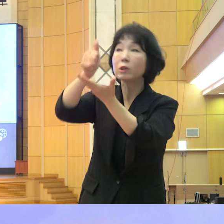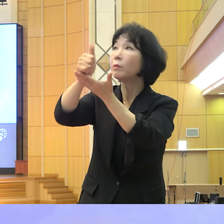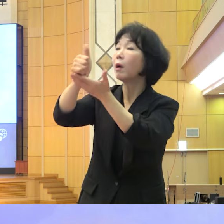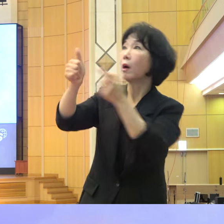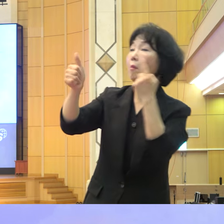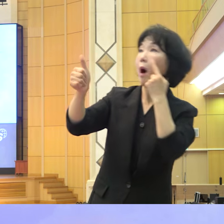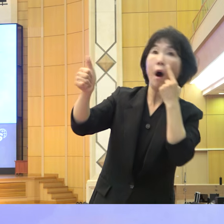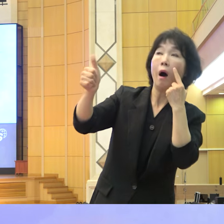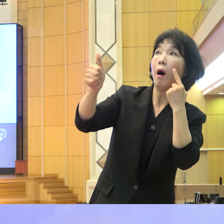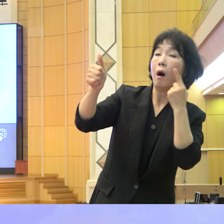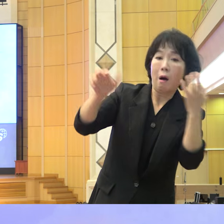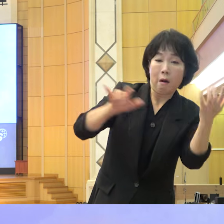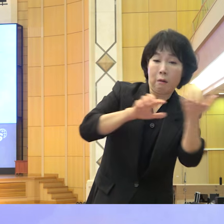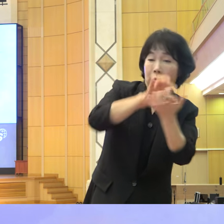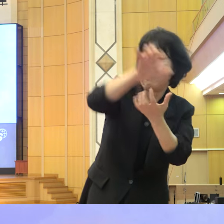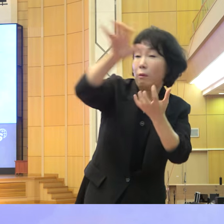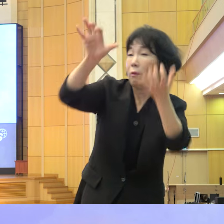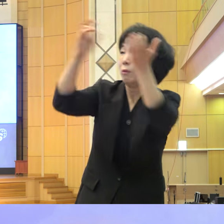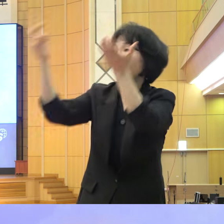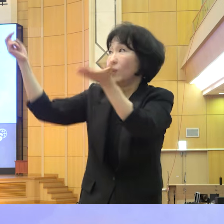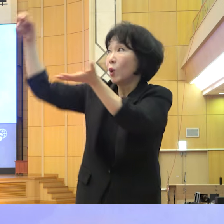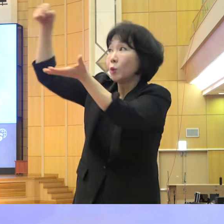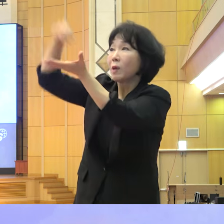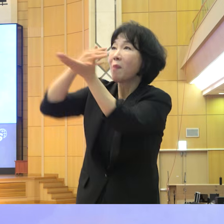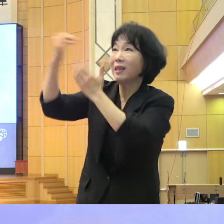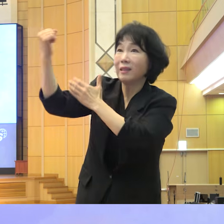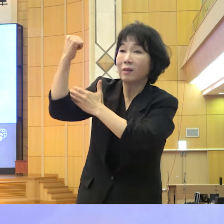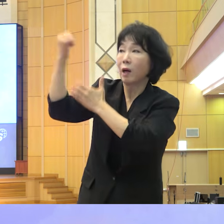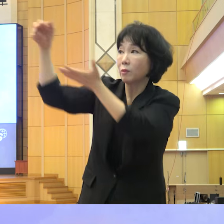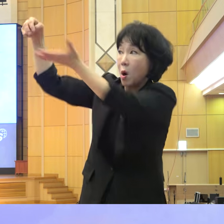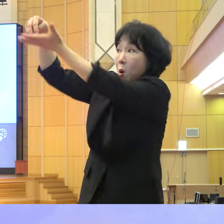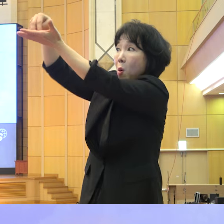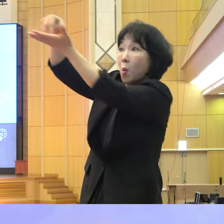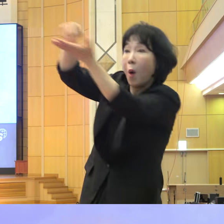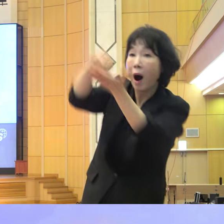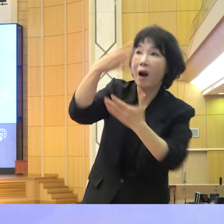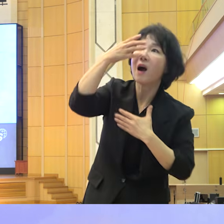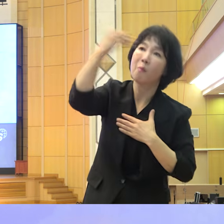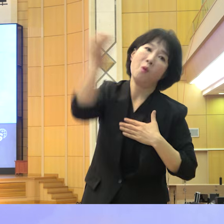타고 능력과 큰 영광으로 오는 것을 보리라.